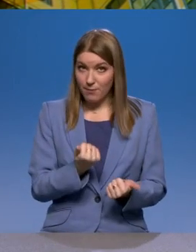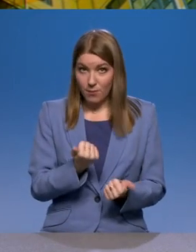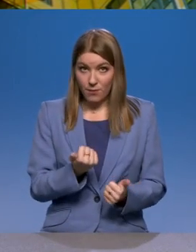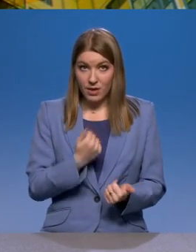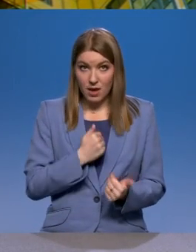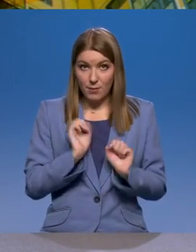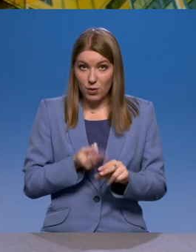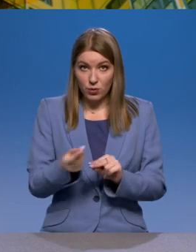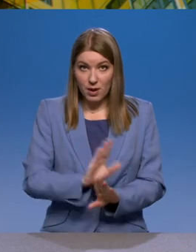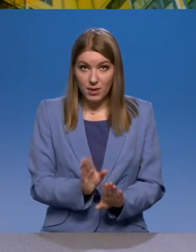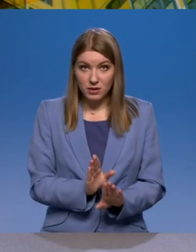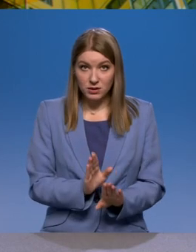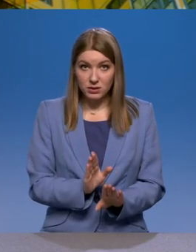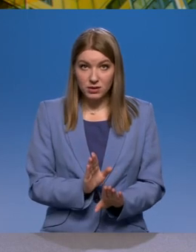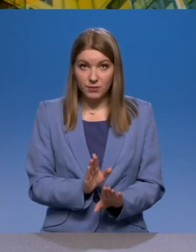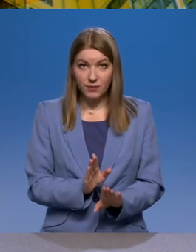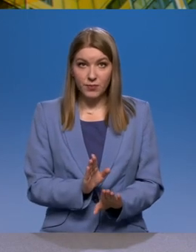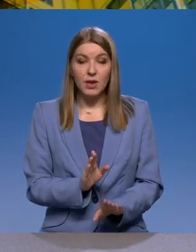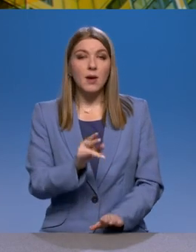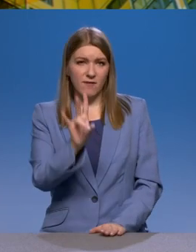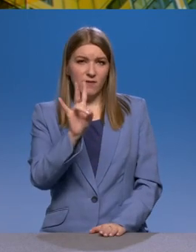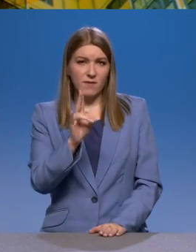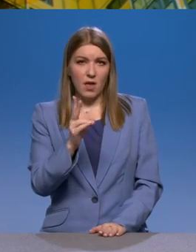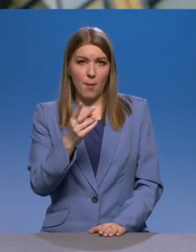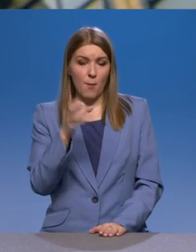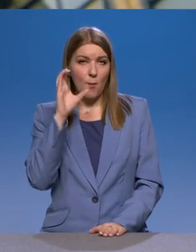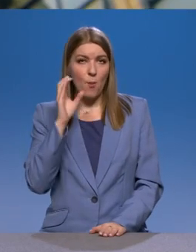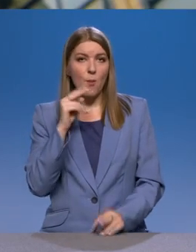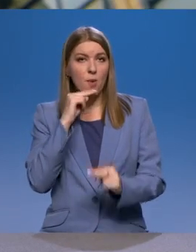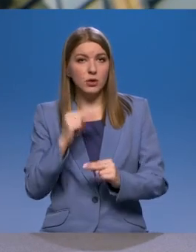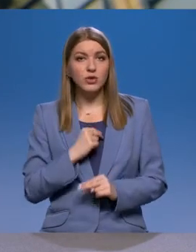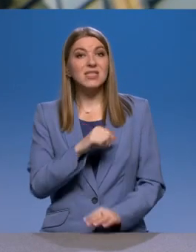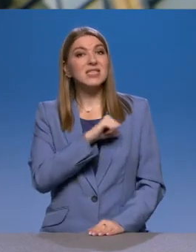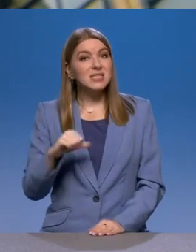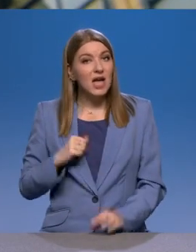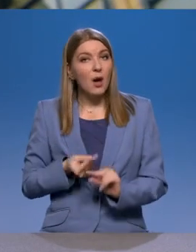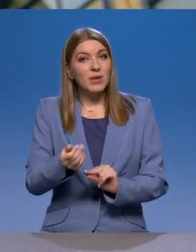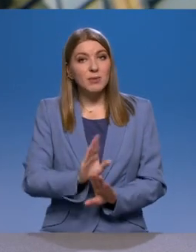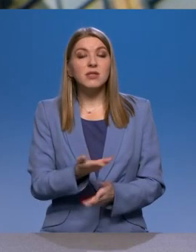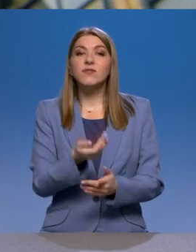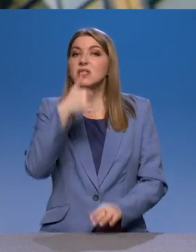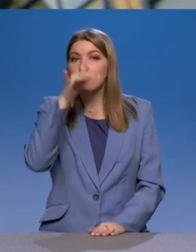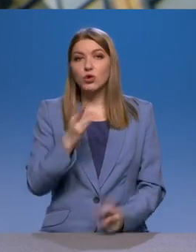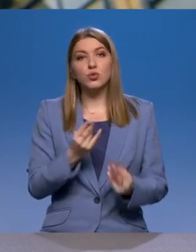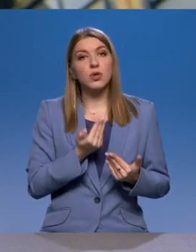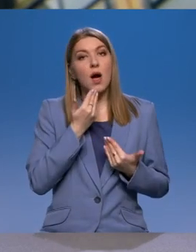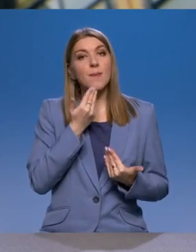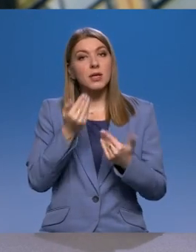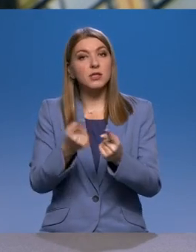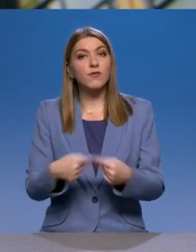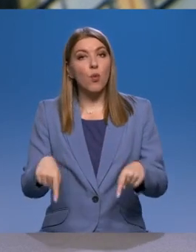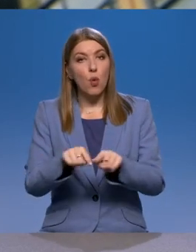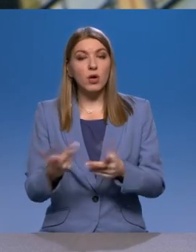этого, чтобы... Нет, меня послушайте, пожалуйста. Сами не платить вы не можете. Вы должны обратиться в те органы, которые начисляют